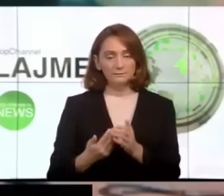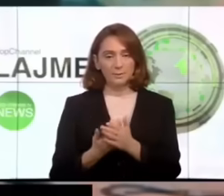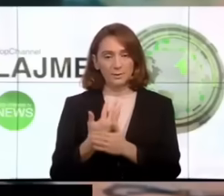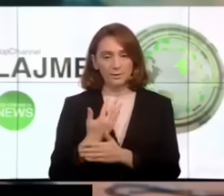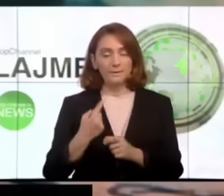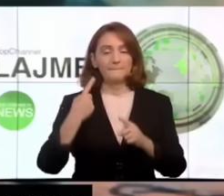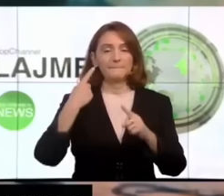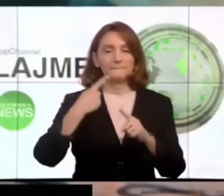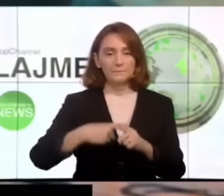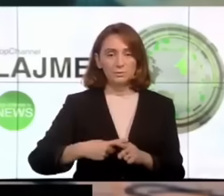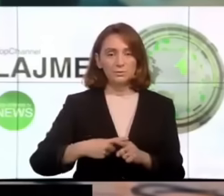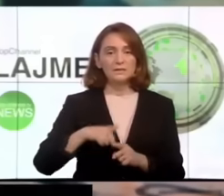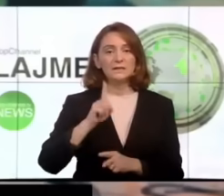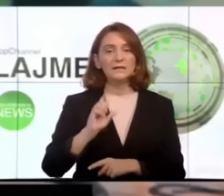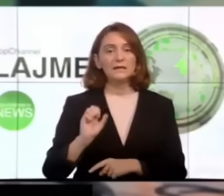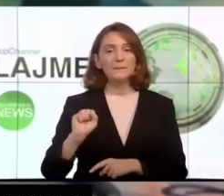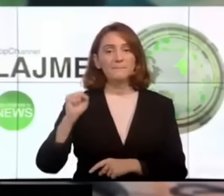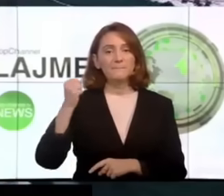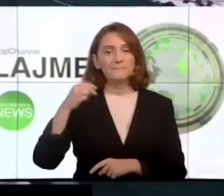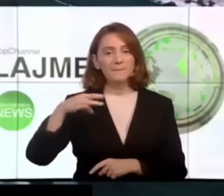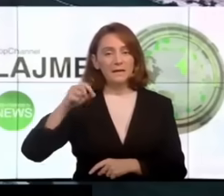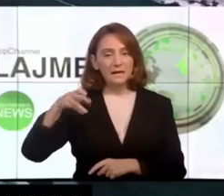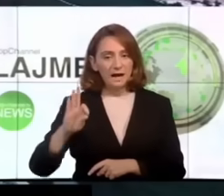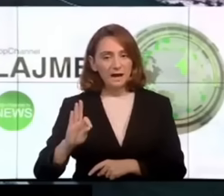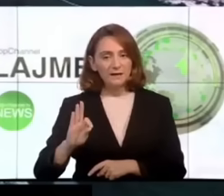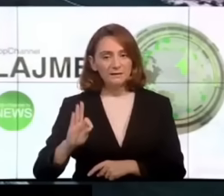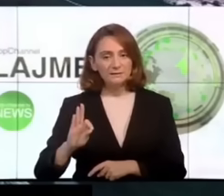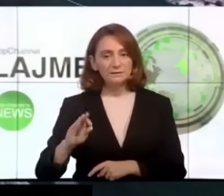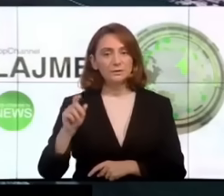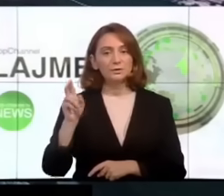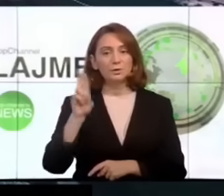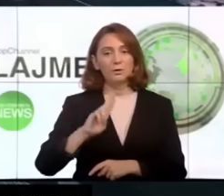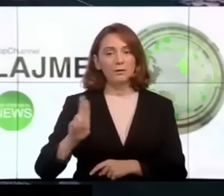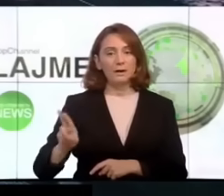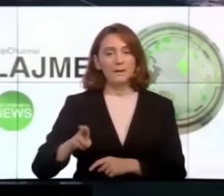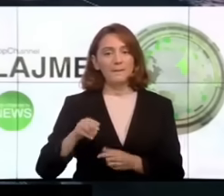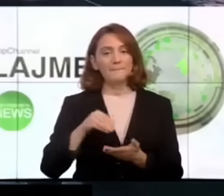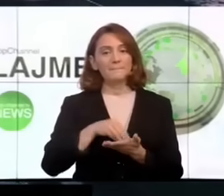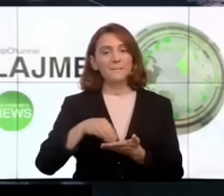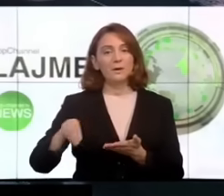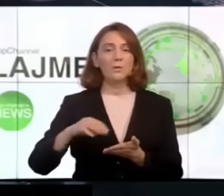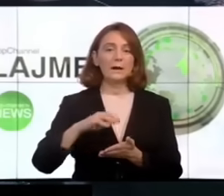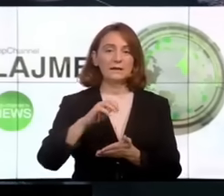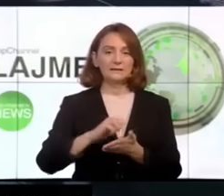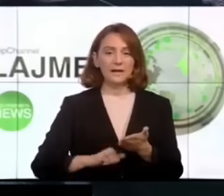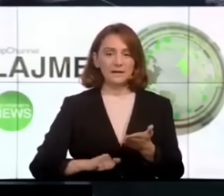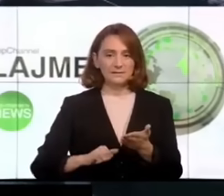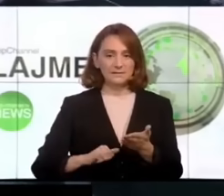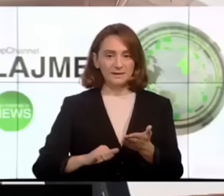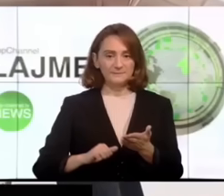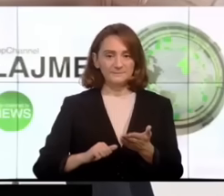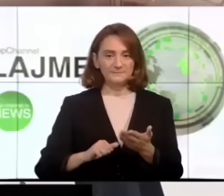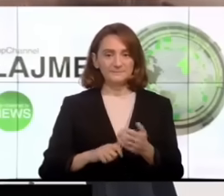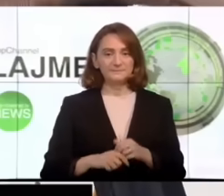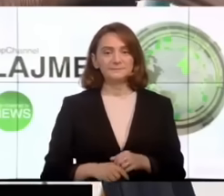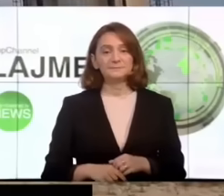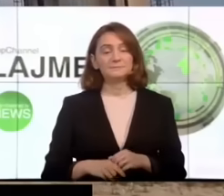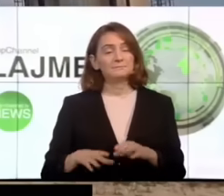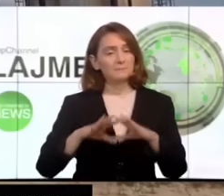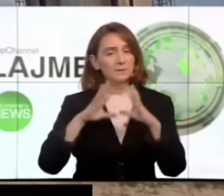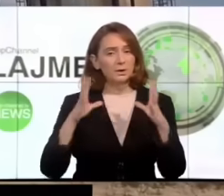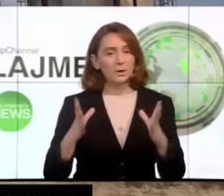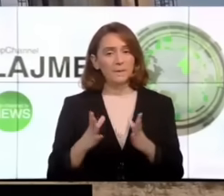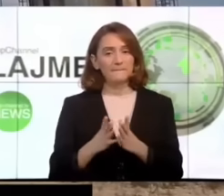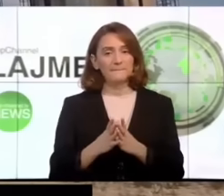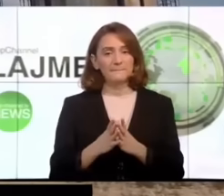projekte infrastrukturore, përfshirë shkolla dhe spitale, me 10 milion dollar të dedikuara për nisma komunitare. Kompania që